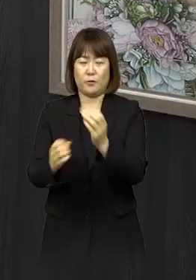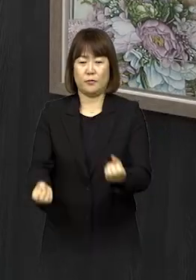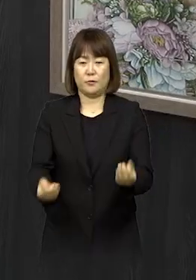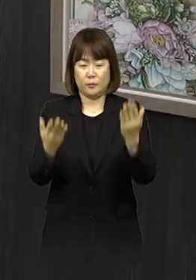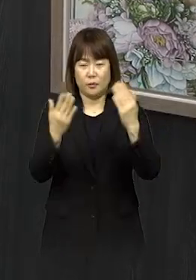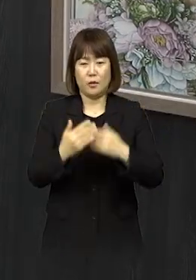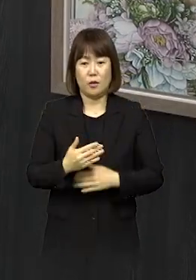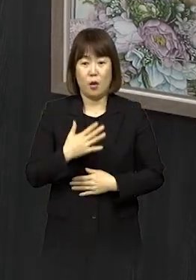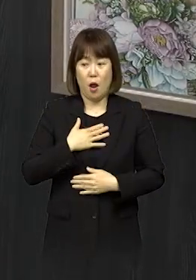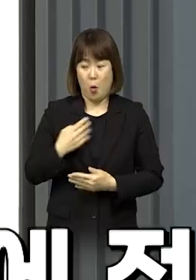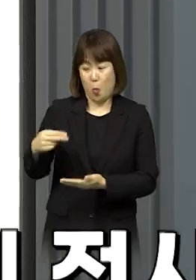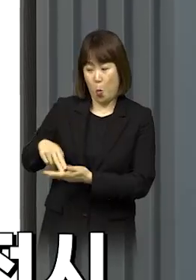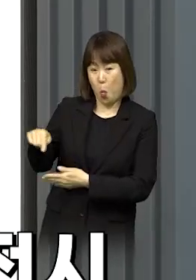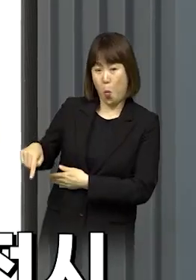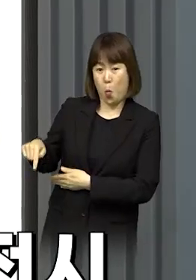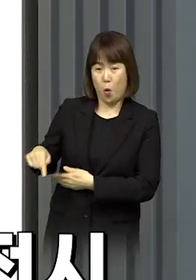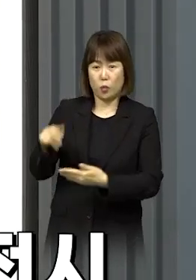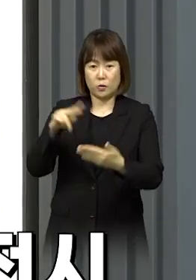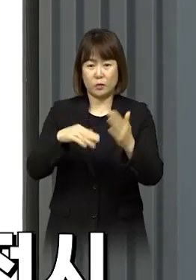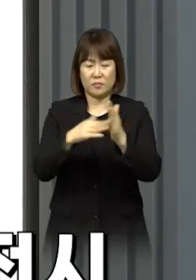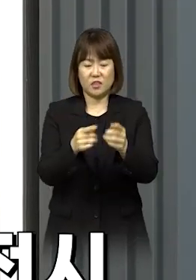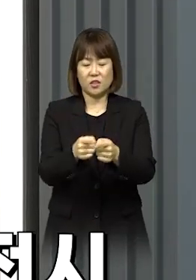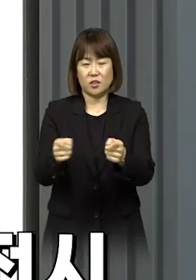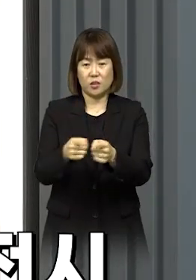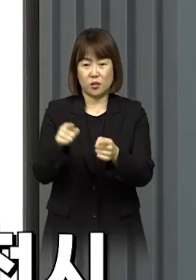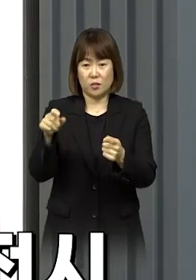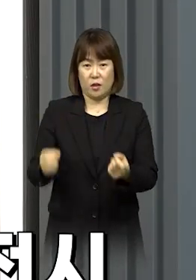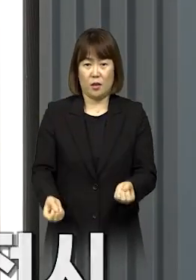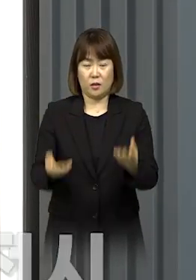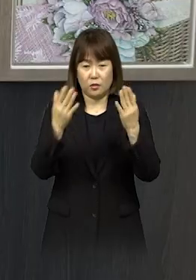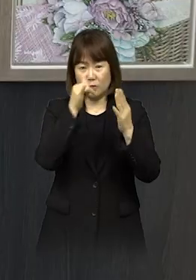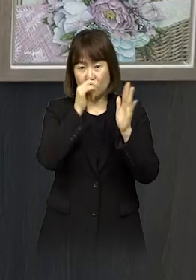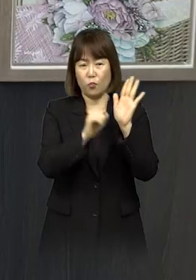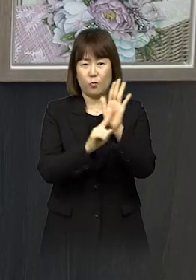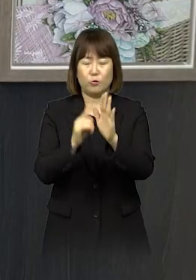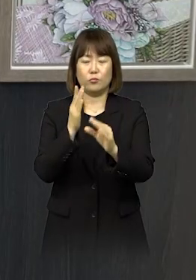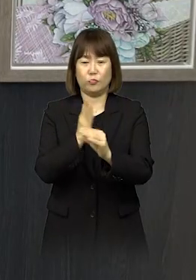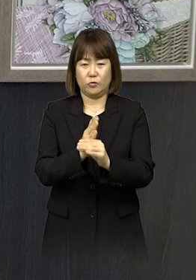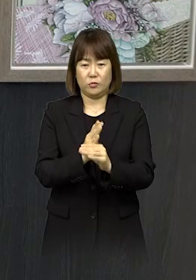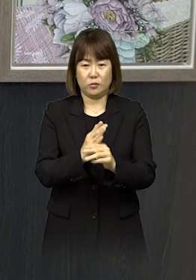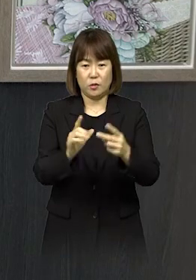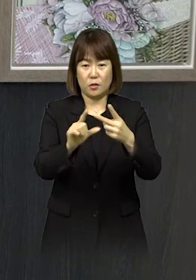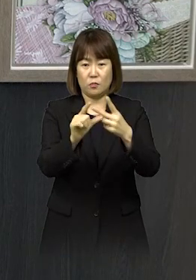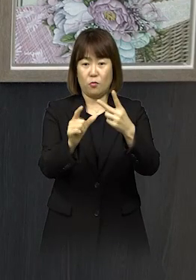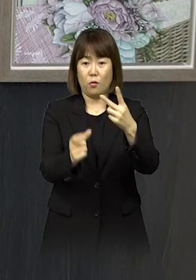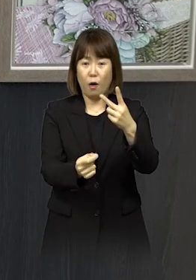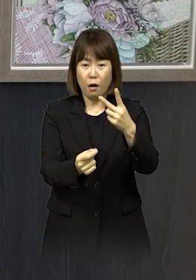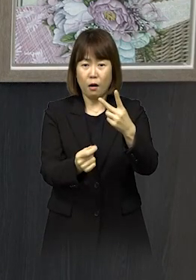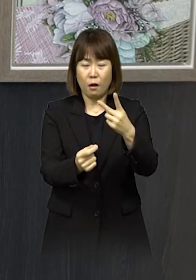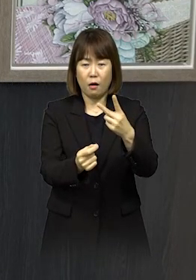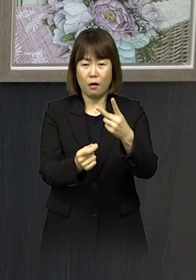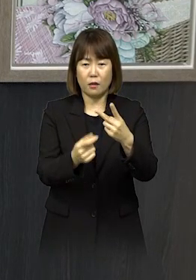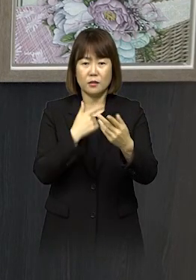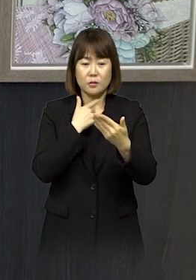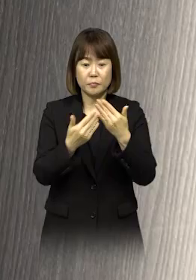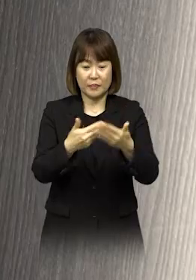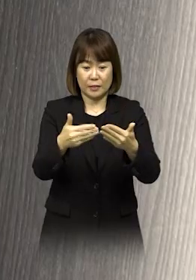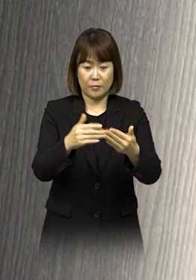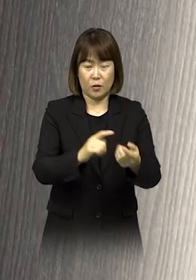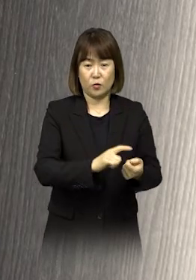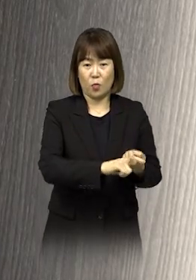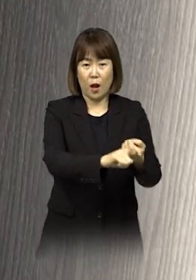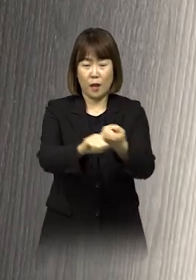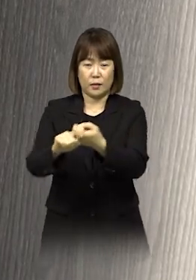전시회는 제가 지금서 있는 이곳 도서관 1층 다목적홀에서 하고 있는데요 2월에는 민아 동아리